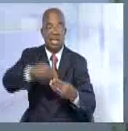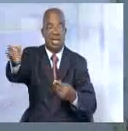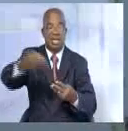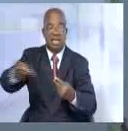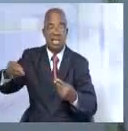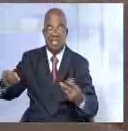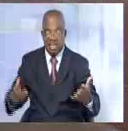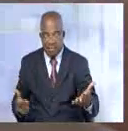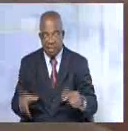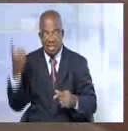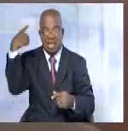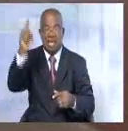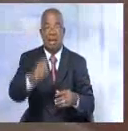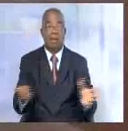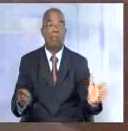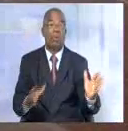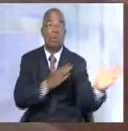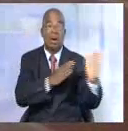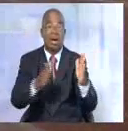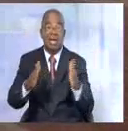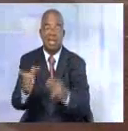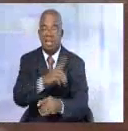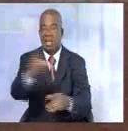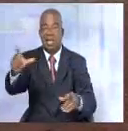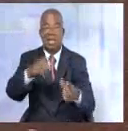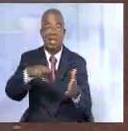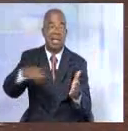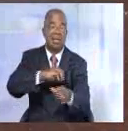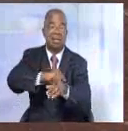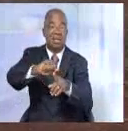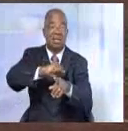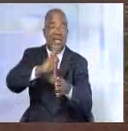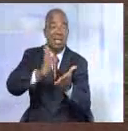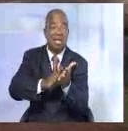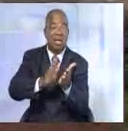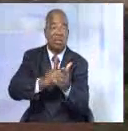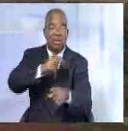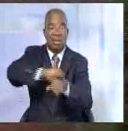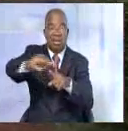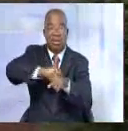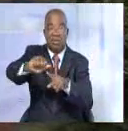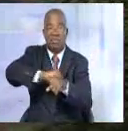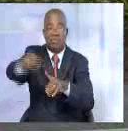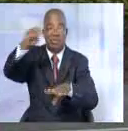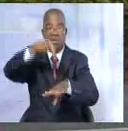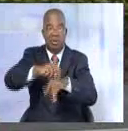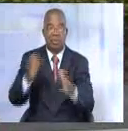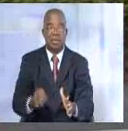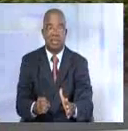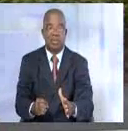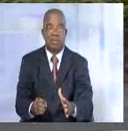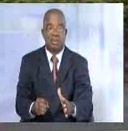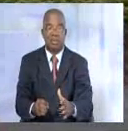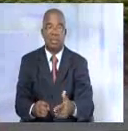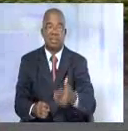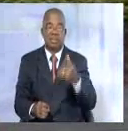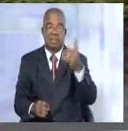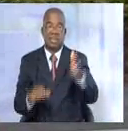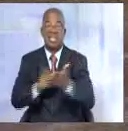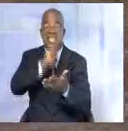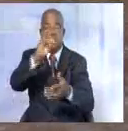cotonculteurs situé dans l'enceinte du siège de l'Union régionale des entreprises coopératives de la zone des savanes de Côte d'Ivoire, Urekossi, à